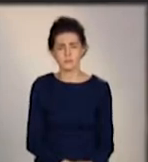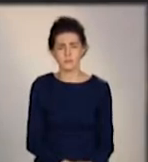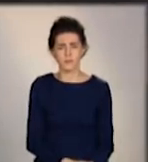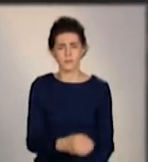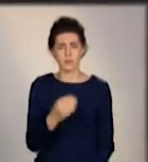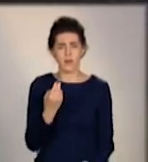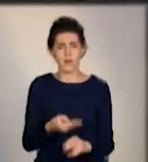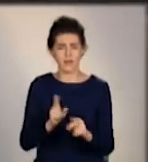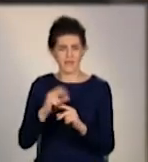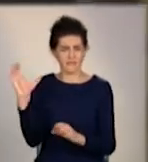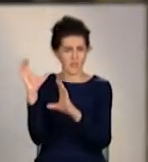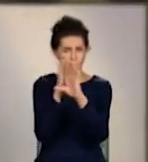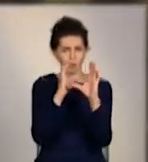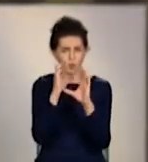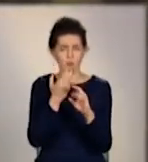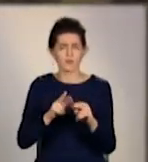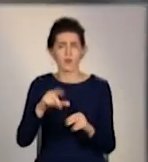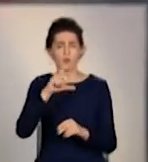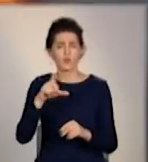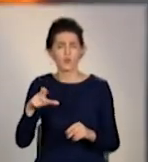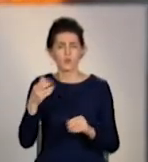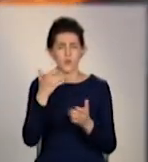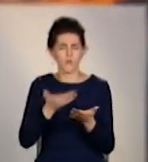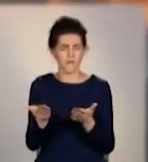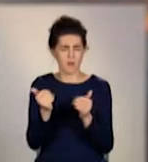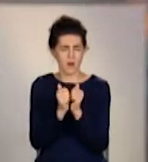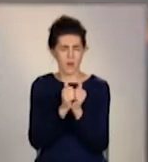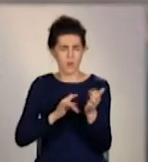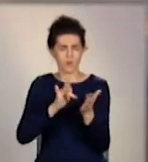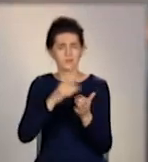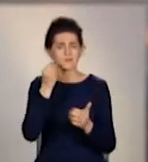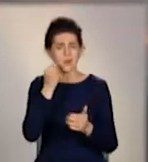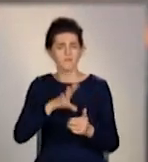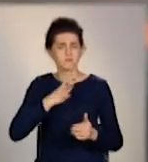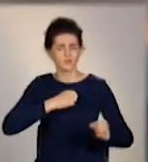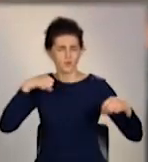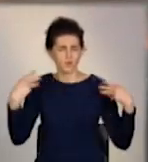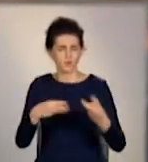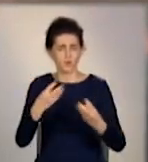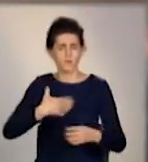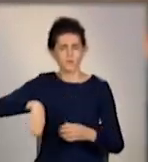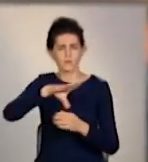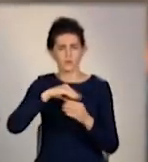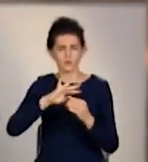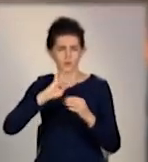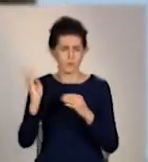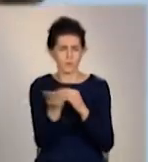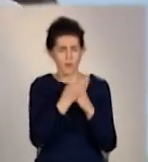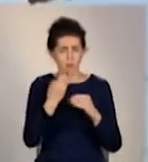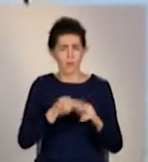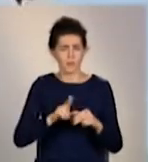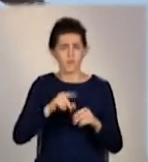Це відео зняли жителі Слов'янська. На кадрах палає колишній місцевий рибгосподинь. Нині все заросло очеретом.